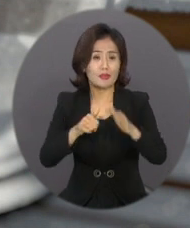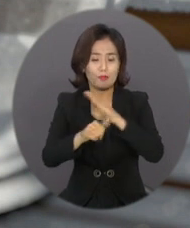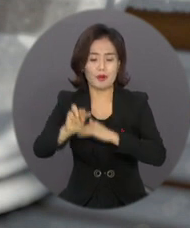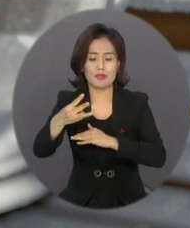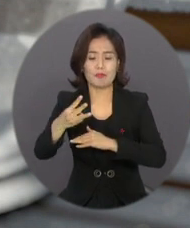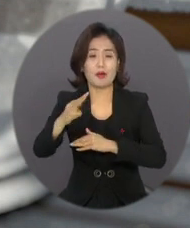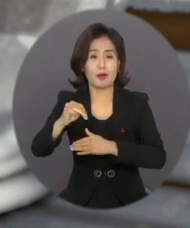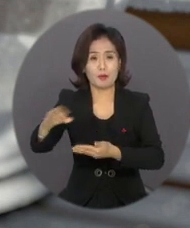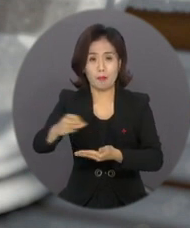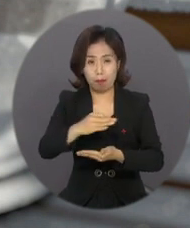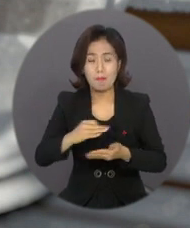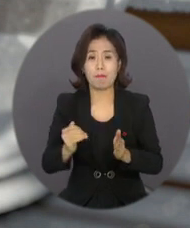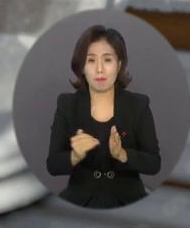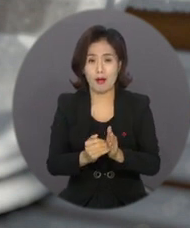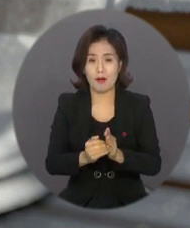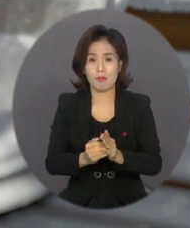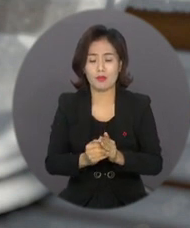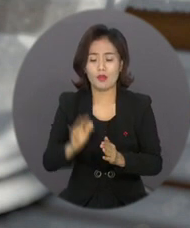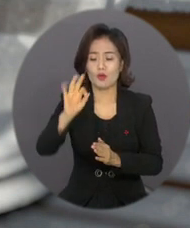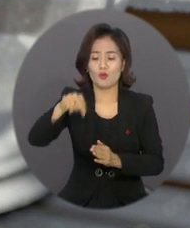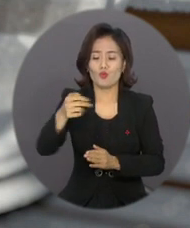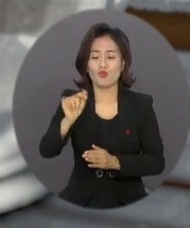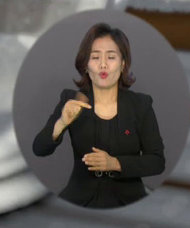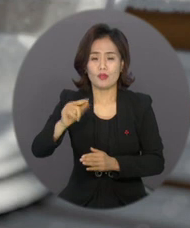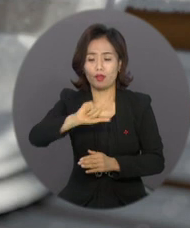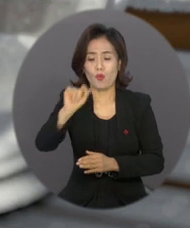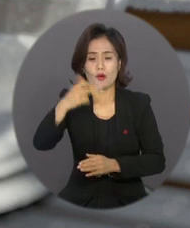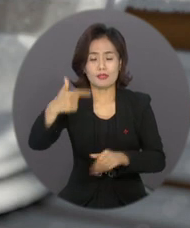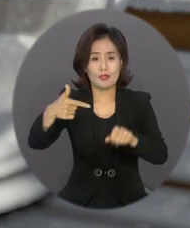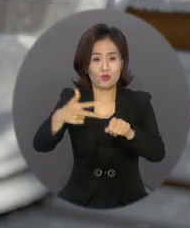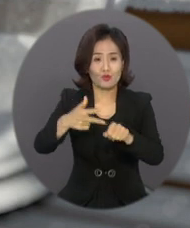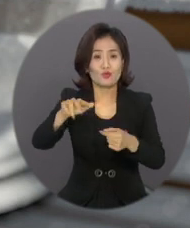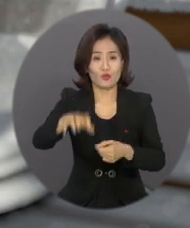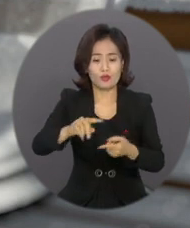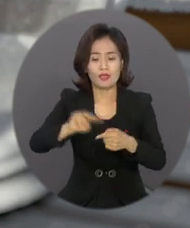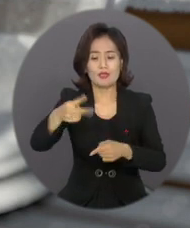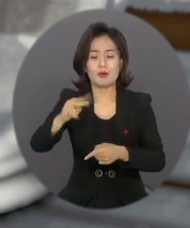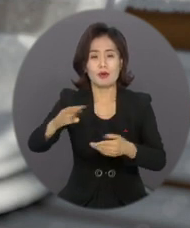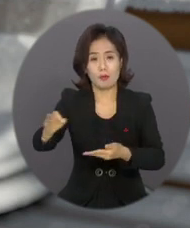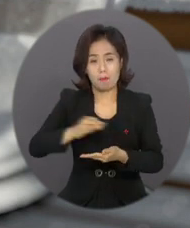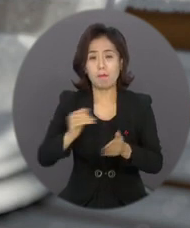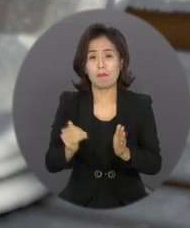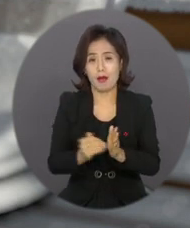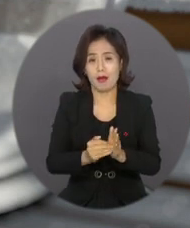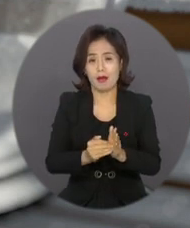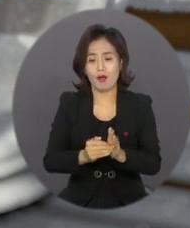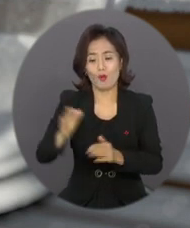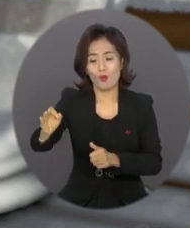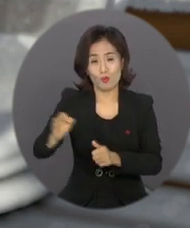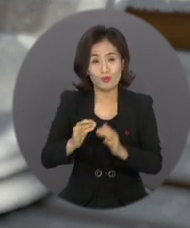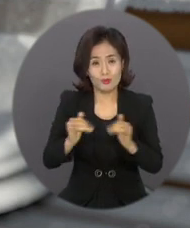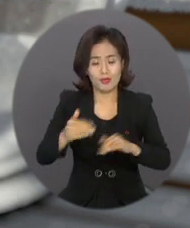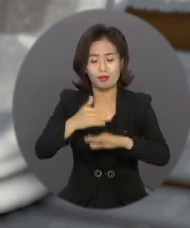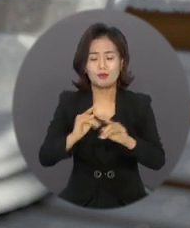300만원을 기탁해 주셨습니다이어서 유한회사 월산주유소에서 200만원을 전달해 주셨습니다 성금을